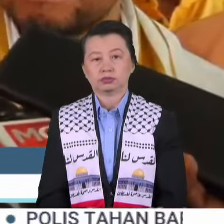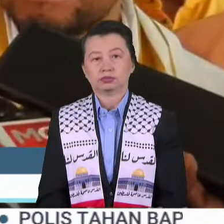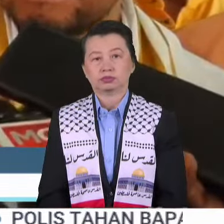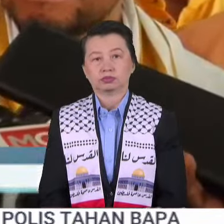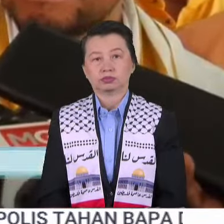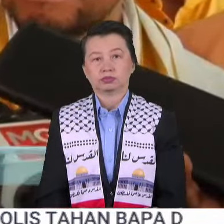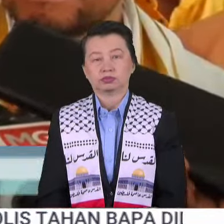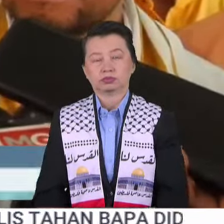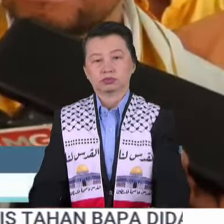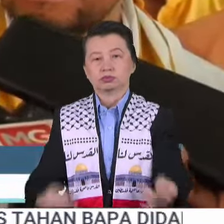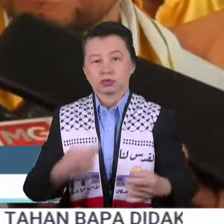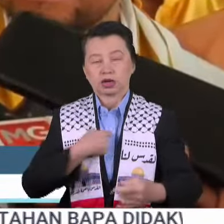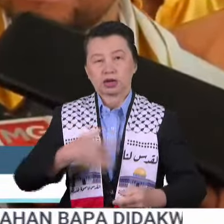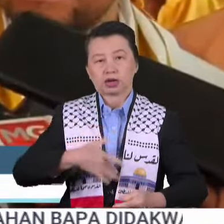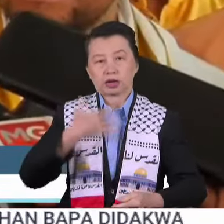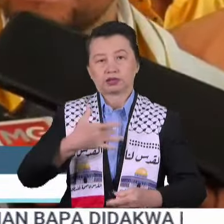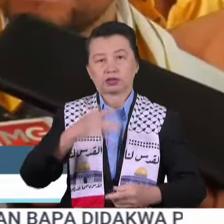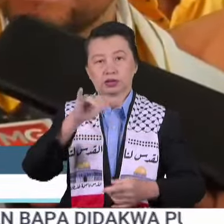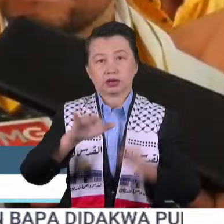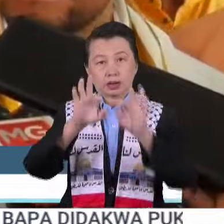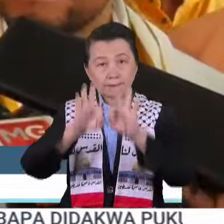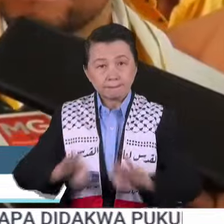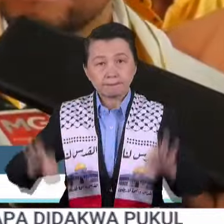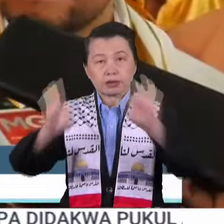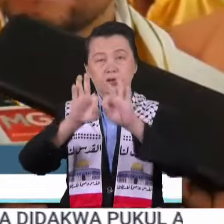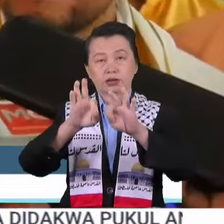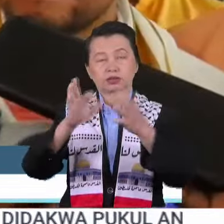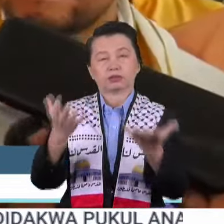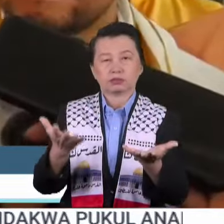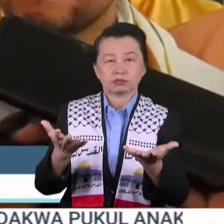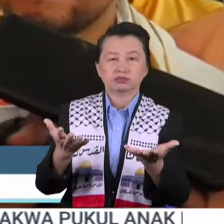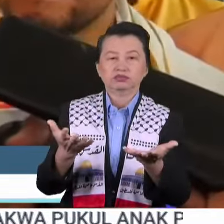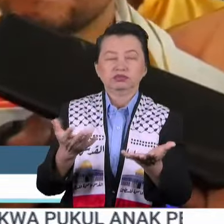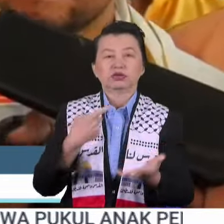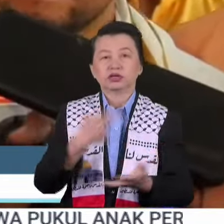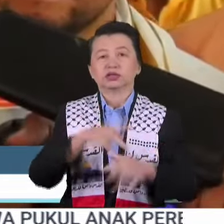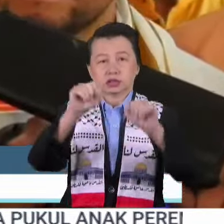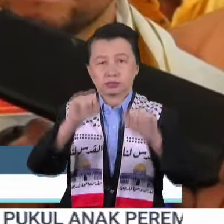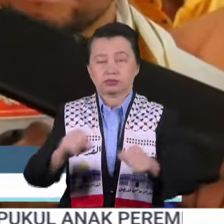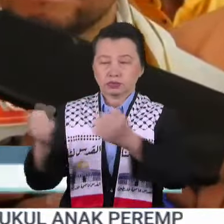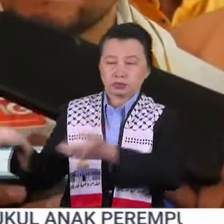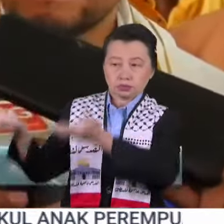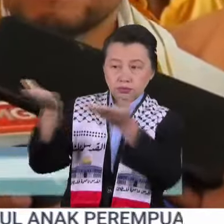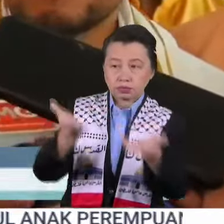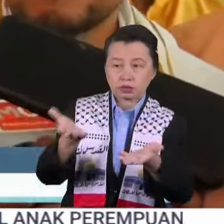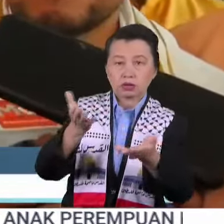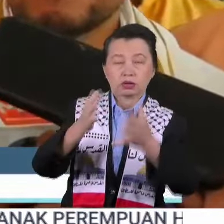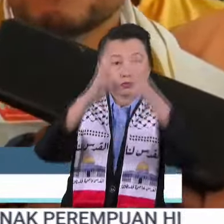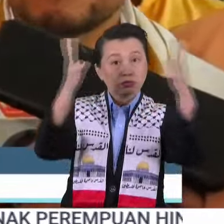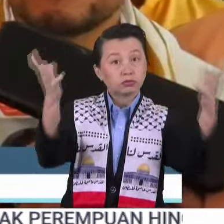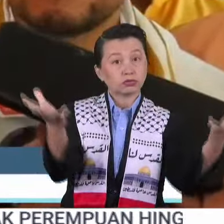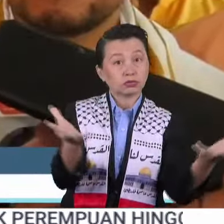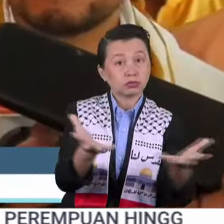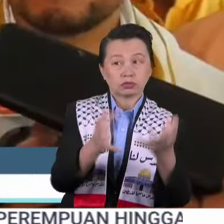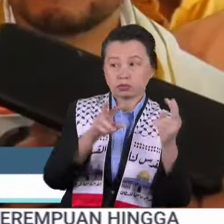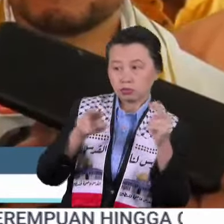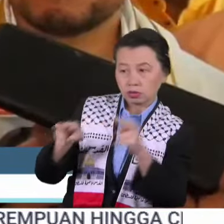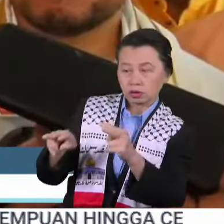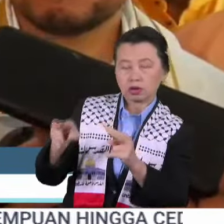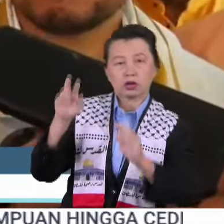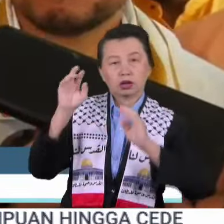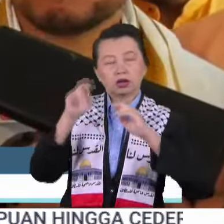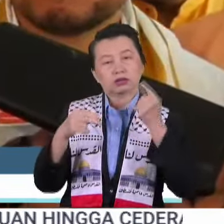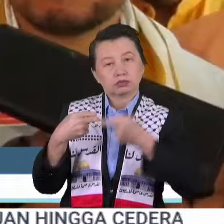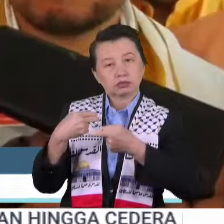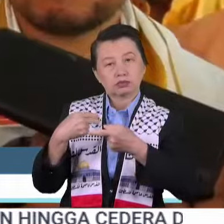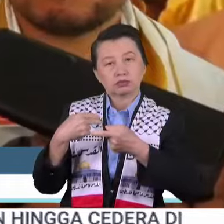Dari sudut pendidikan, saya rasa apa yang penting adalah untuk kita memastikan bahawa kita boleh membawa ke seluruh dunia sebenarnya nilai